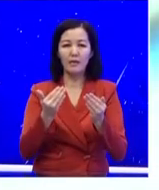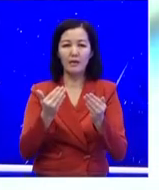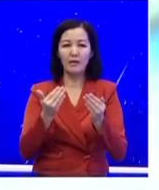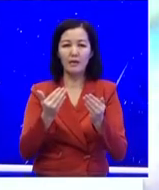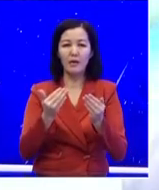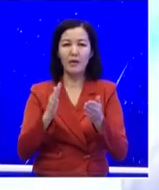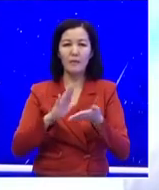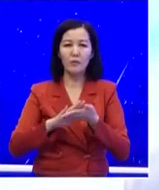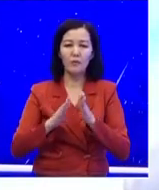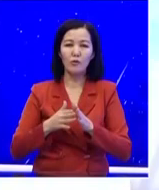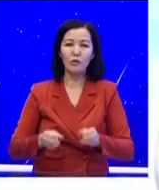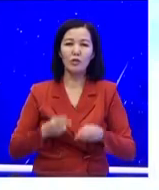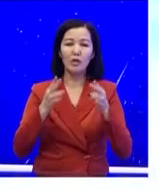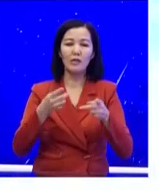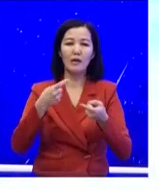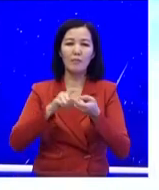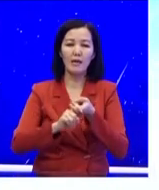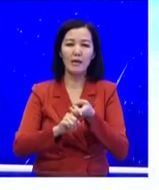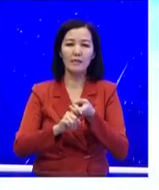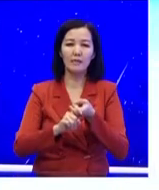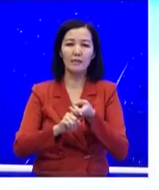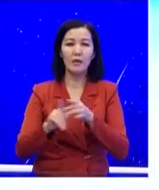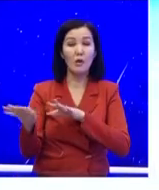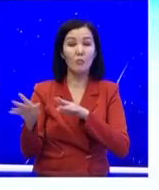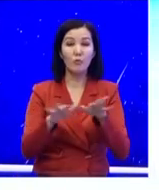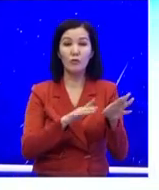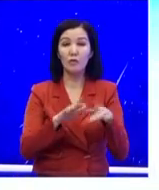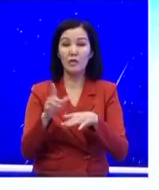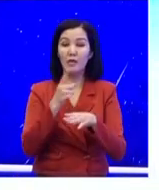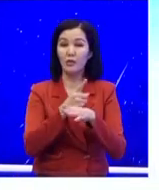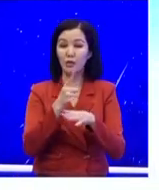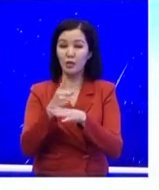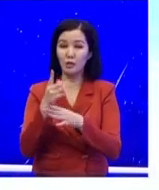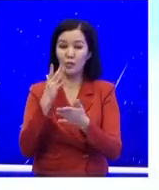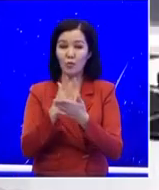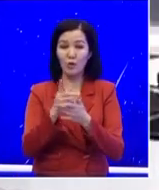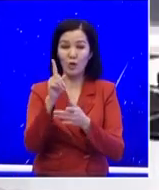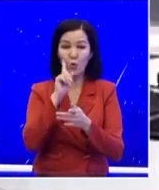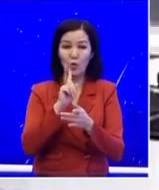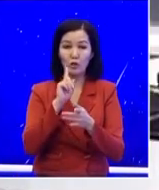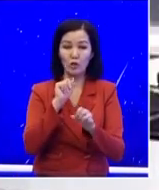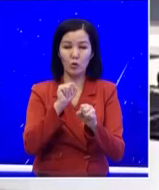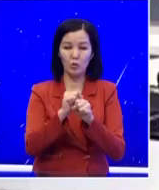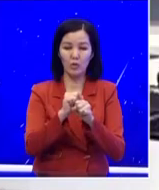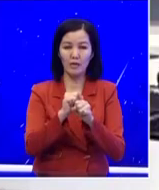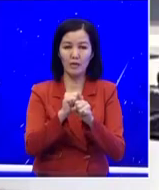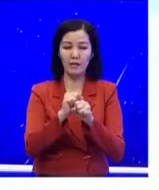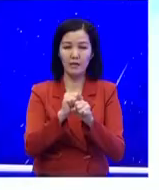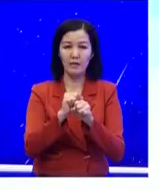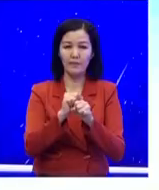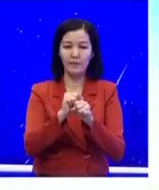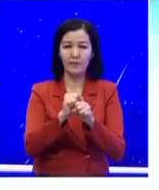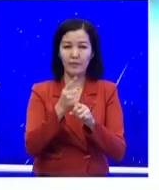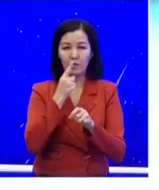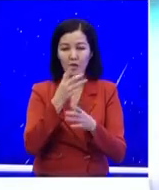төтенше жағдайларға байланысты бұл шараларымызды, бұл құлшылықтарымызды уақытша тоқтатуға тура келіп тұр.